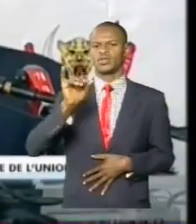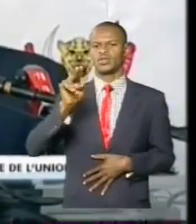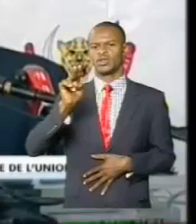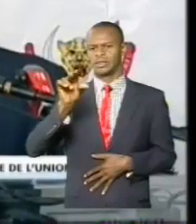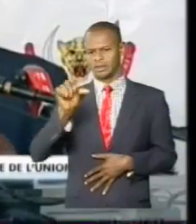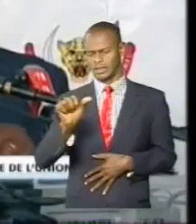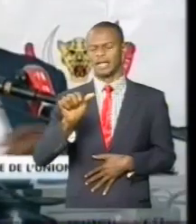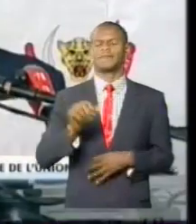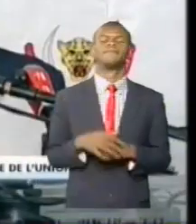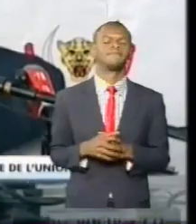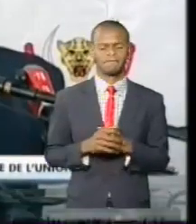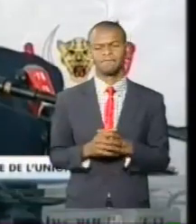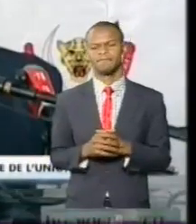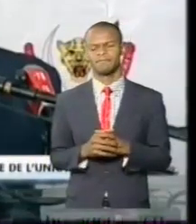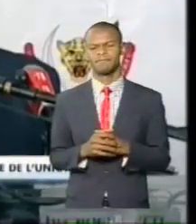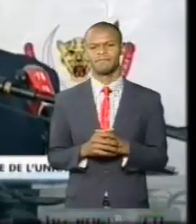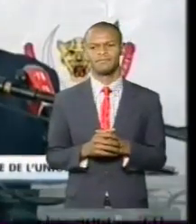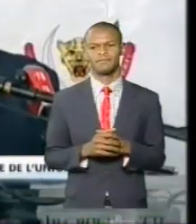Ma Muzingi.